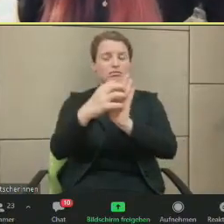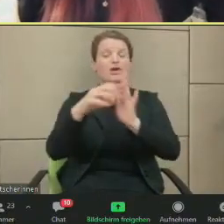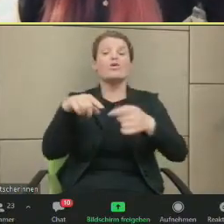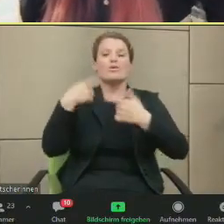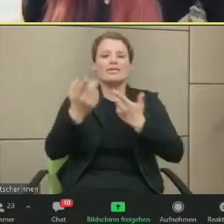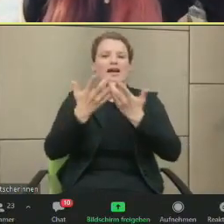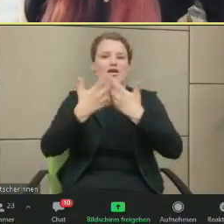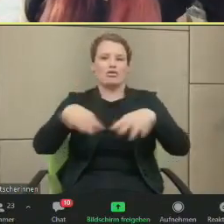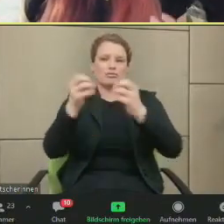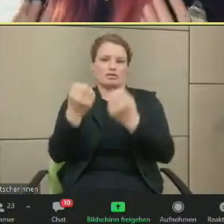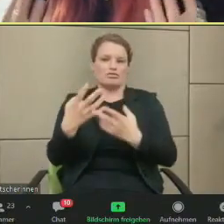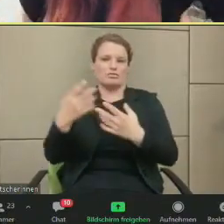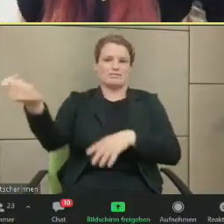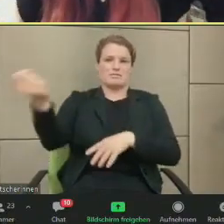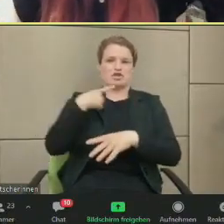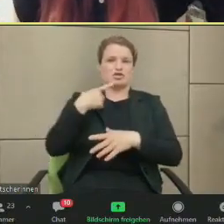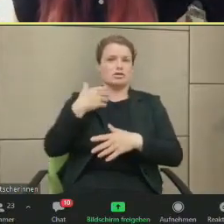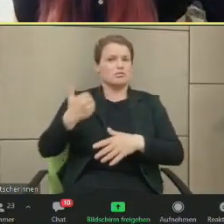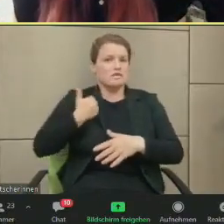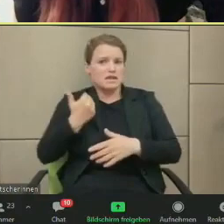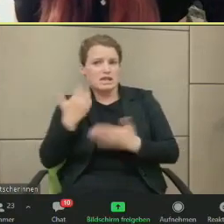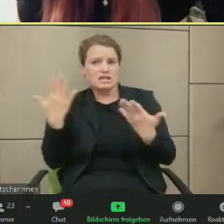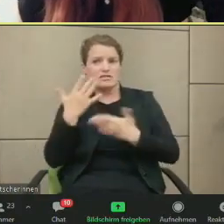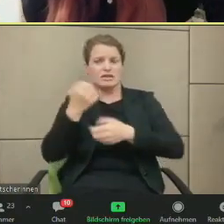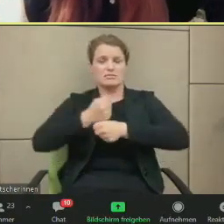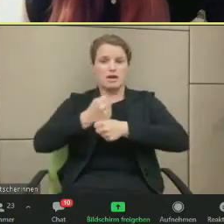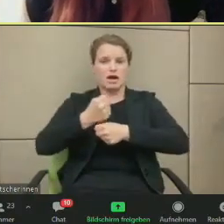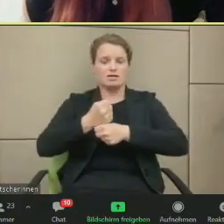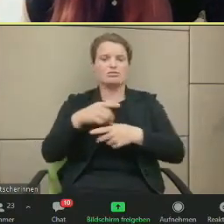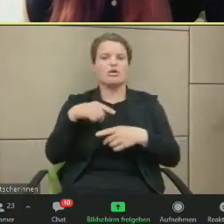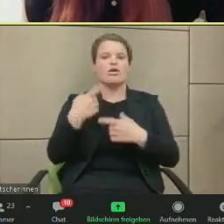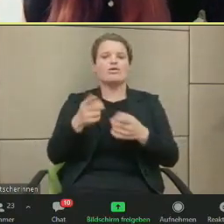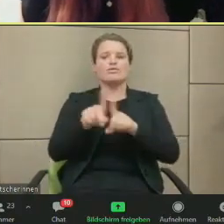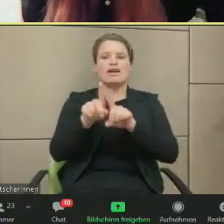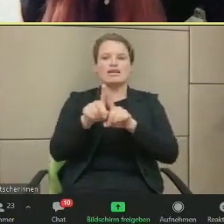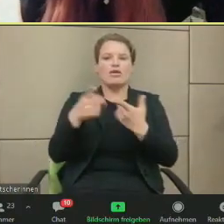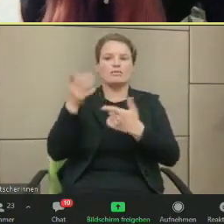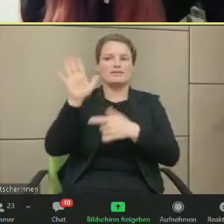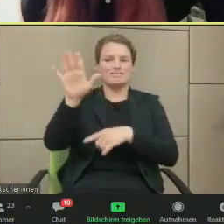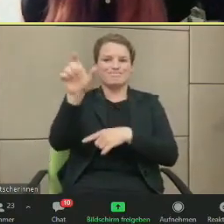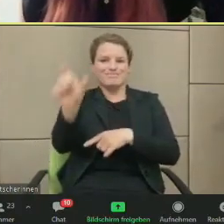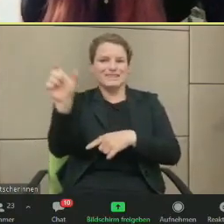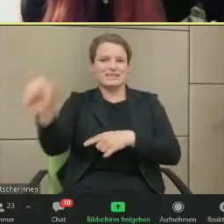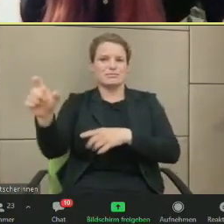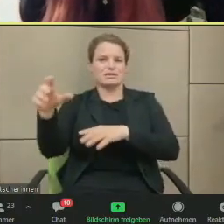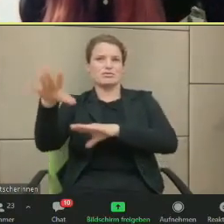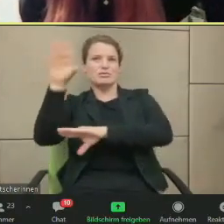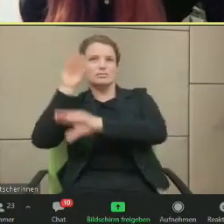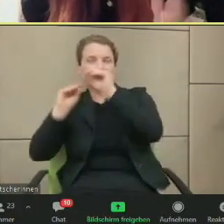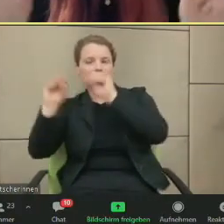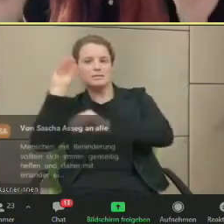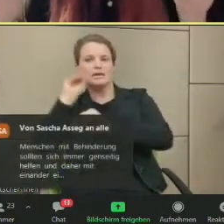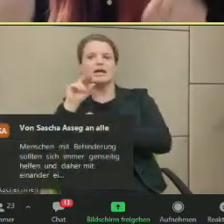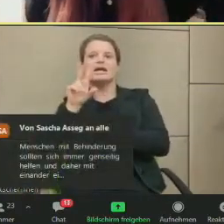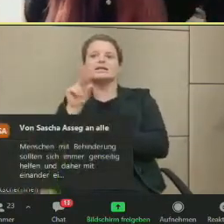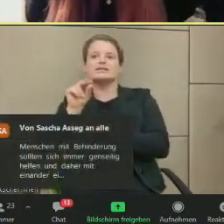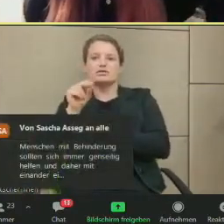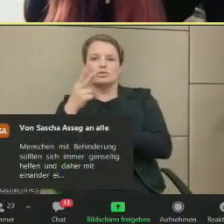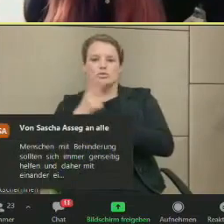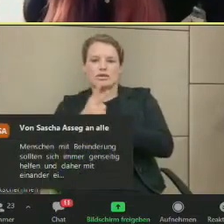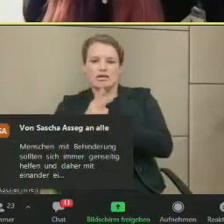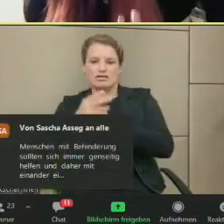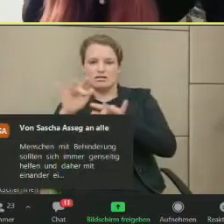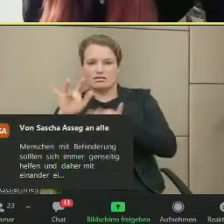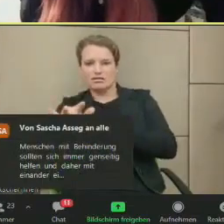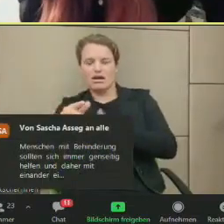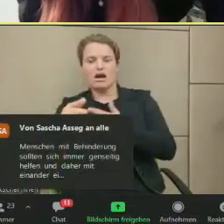machst du so? Und die haben dann durch meinen Aktivismus auch viel über meine Erkrankung gelernt, wo so im echten Leben sozusagen